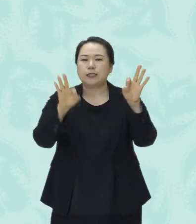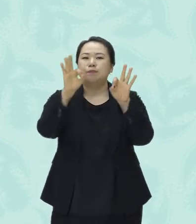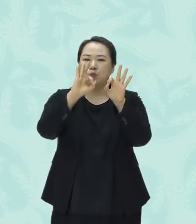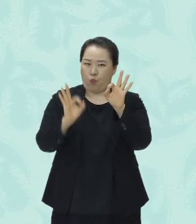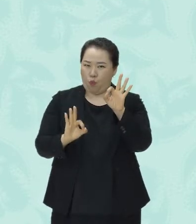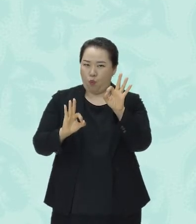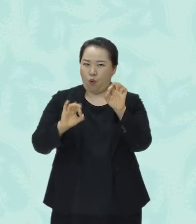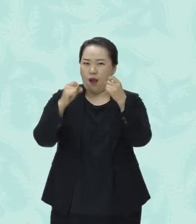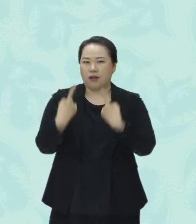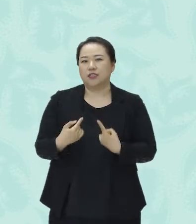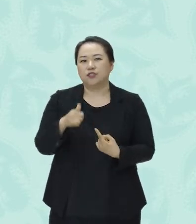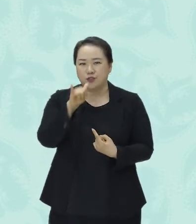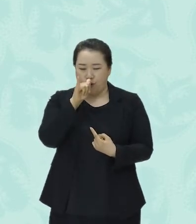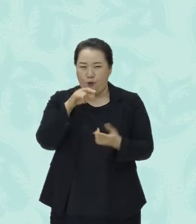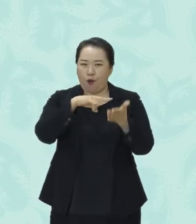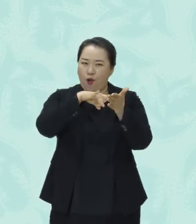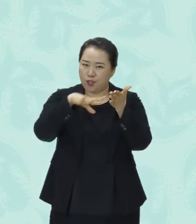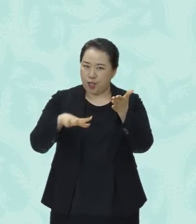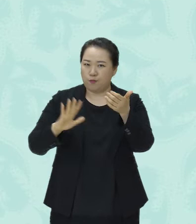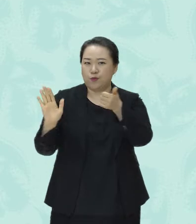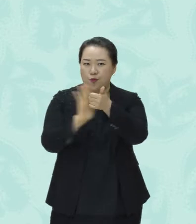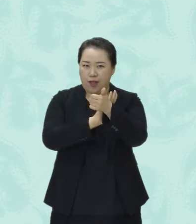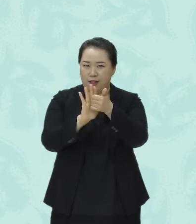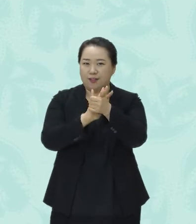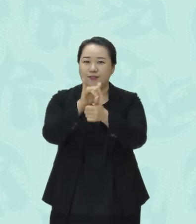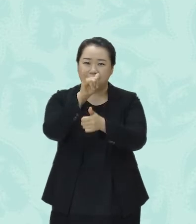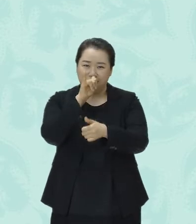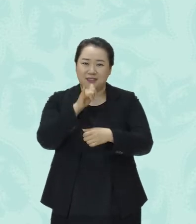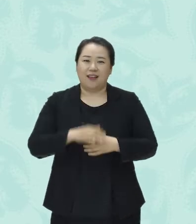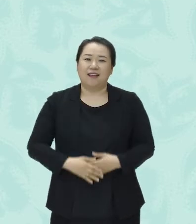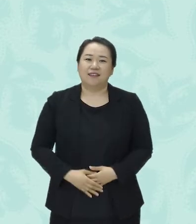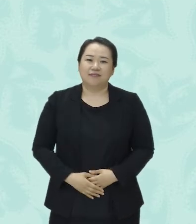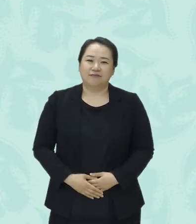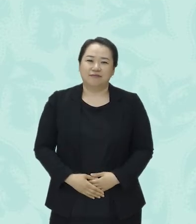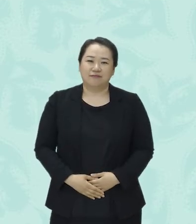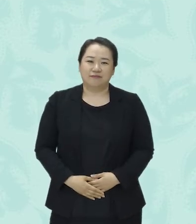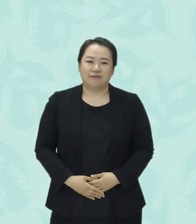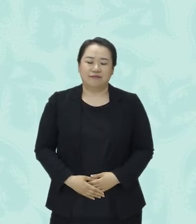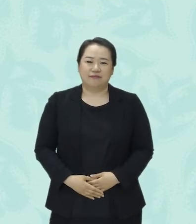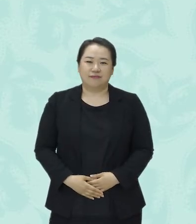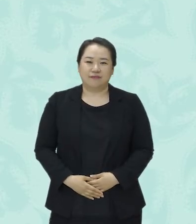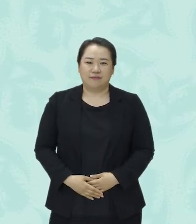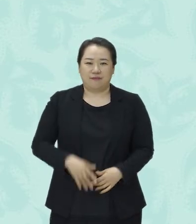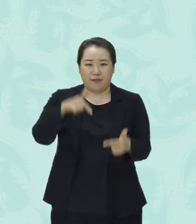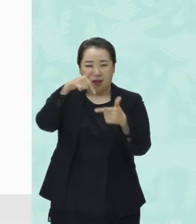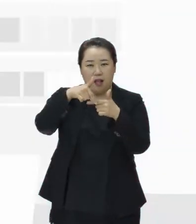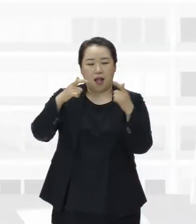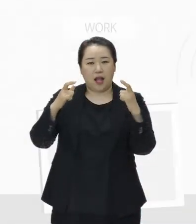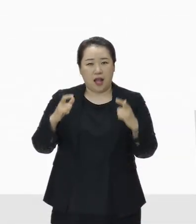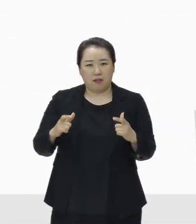말까지는 10% 할인된 금액으로 구매할 수 있으며 소득공제 60%의 혜택도 받을 수 있습니다.